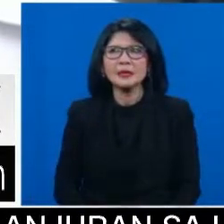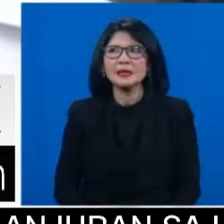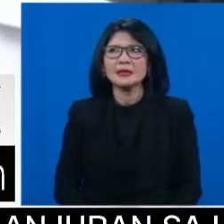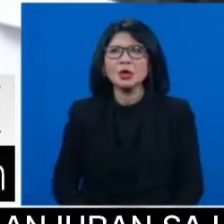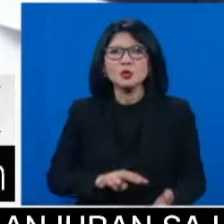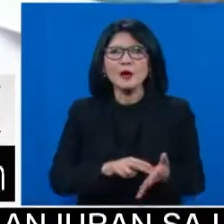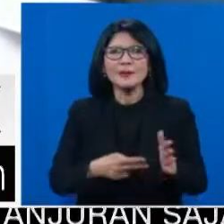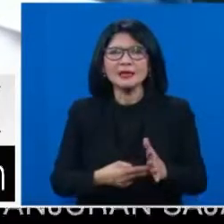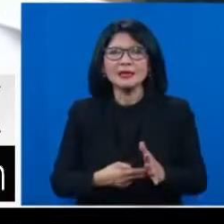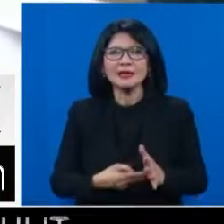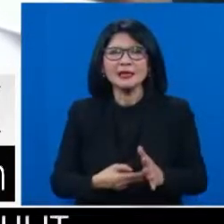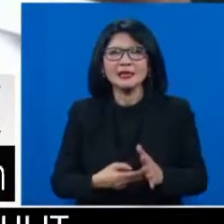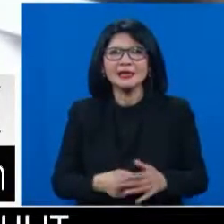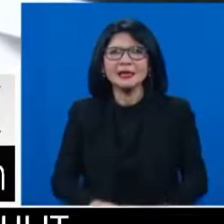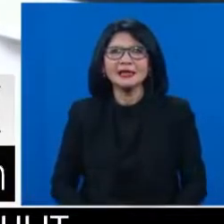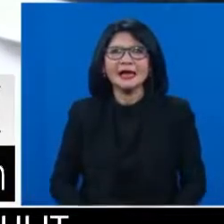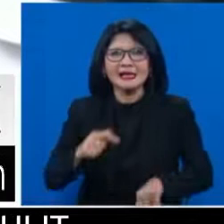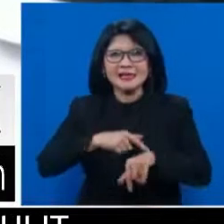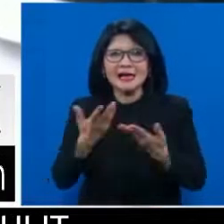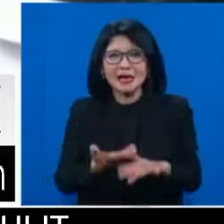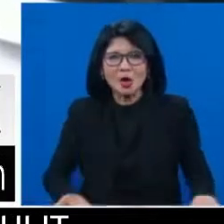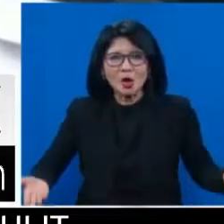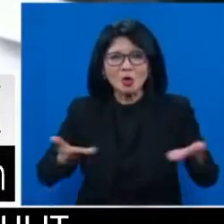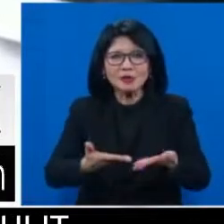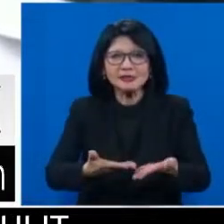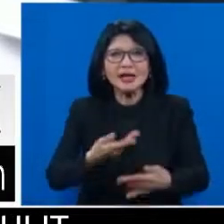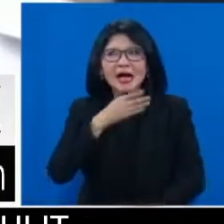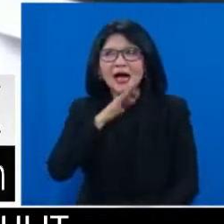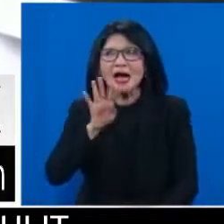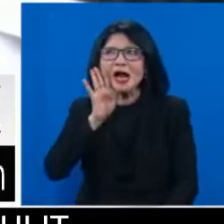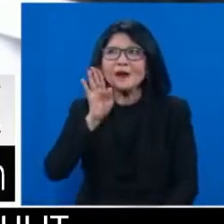Iya. Tapi masih dalam kondisi... Alhamdulillah masih...